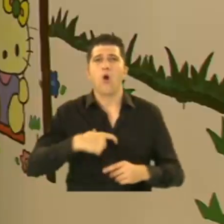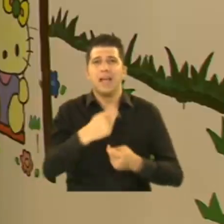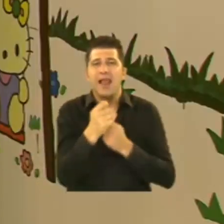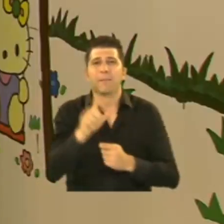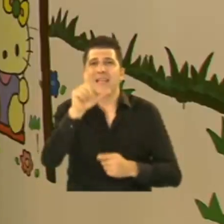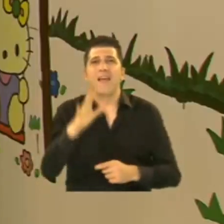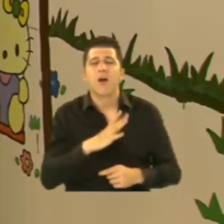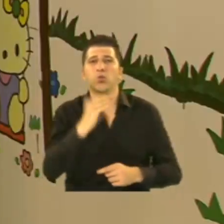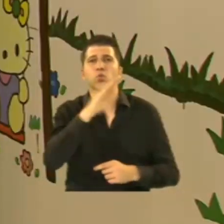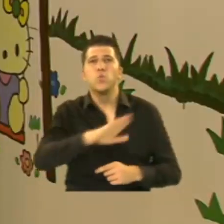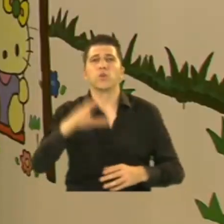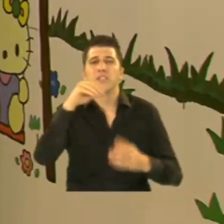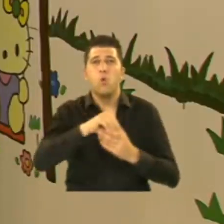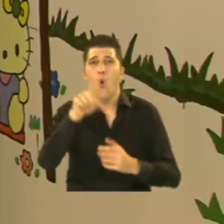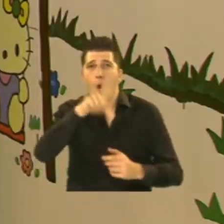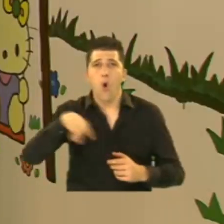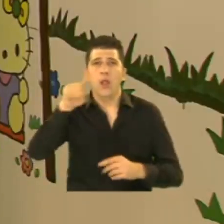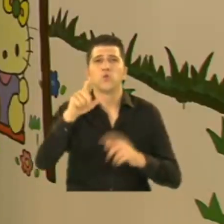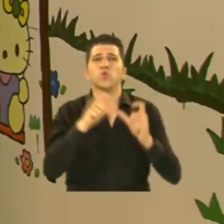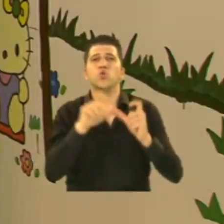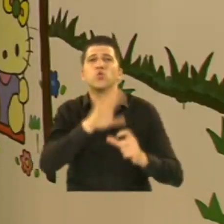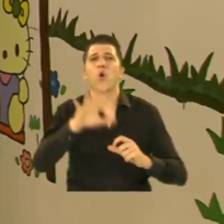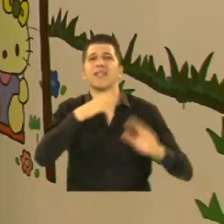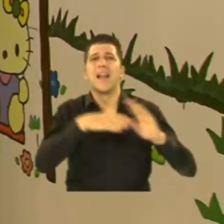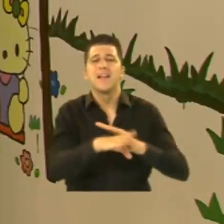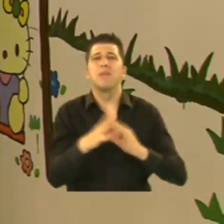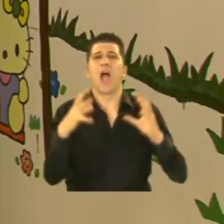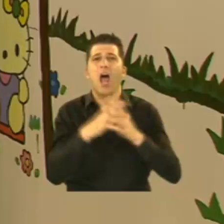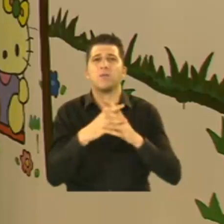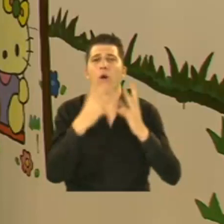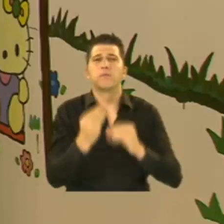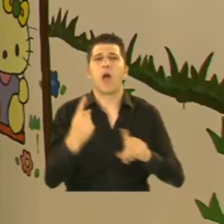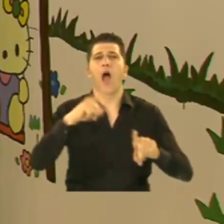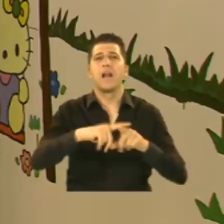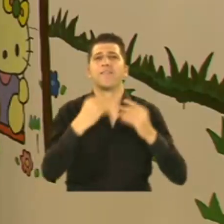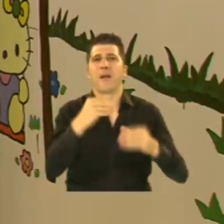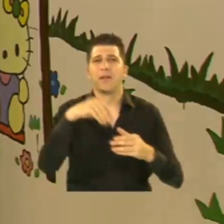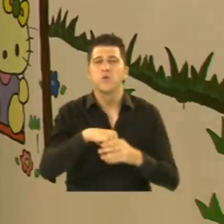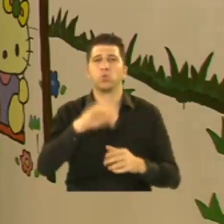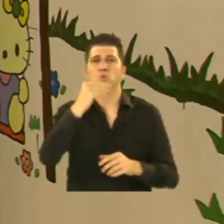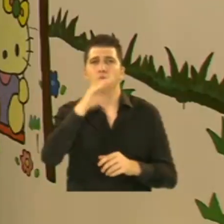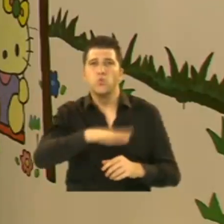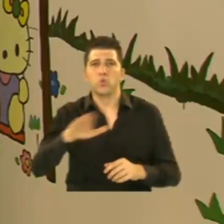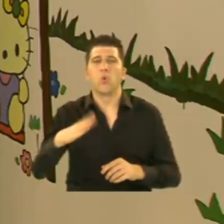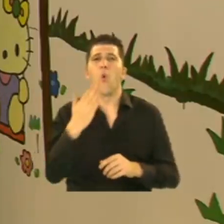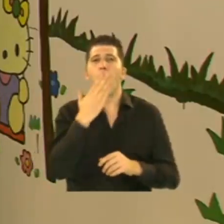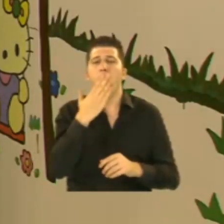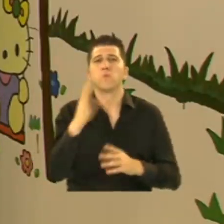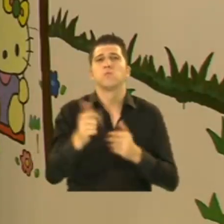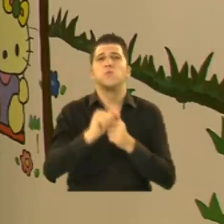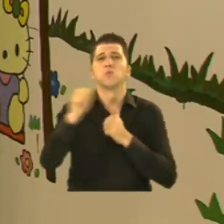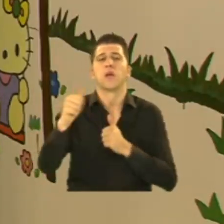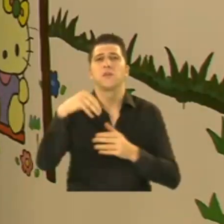eğitim gerektiren çocukların onların sosyalleşmesine, kaynaşmasına katkı sağlamak için çocuklarını